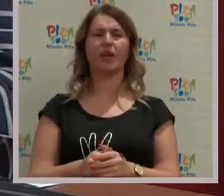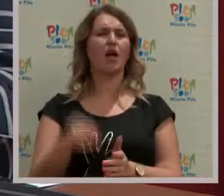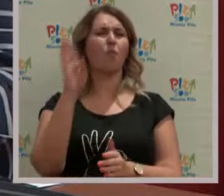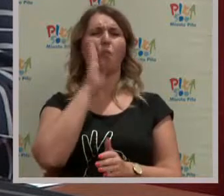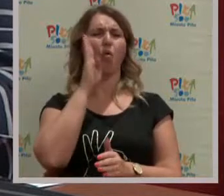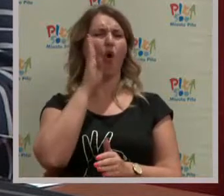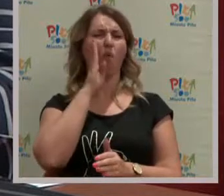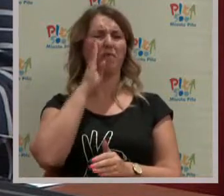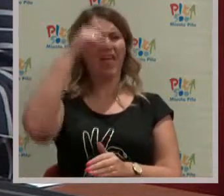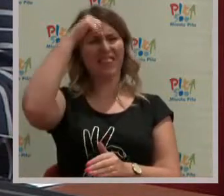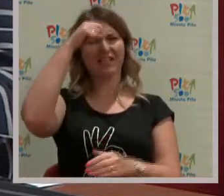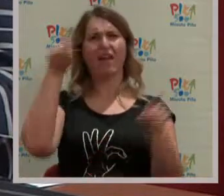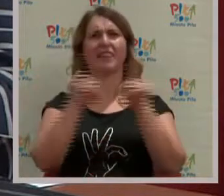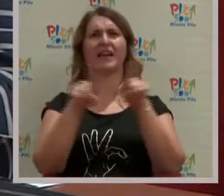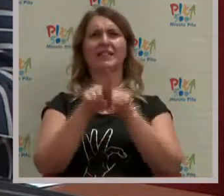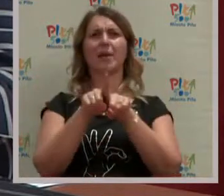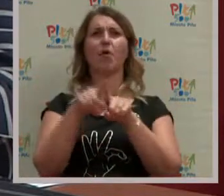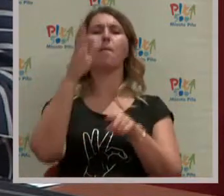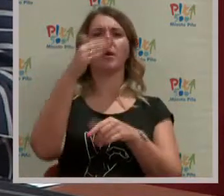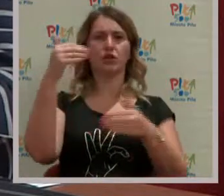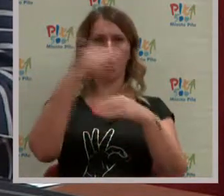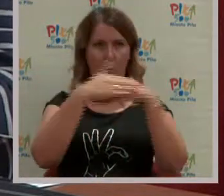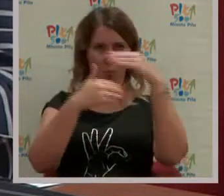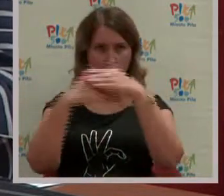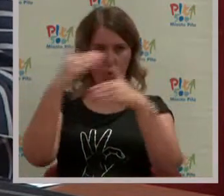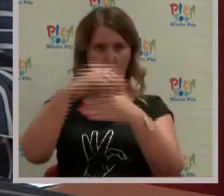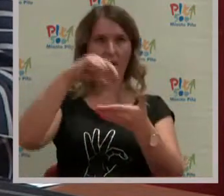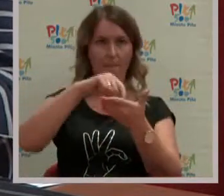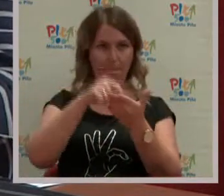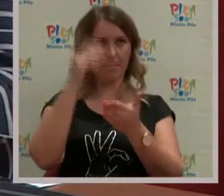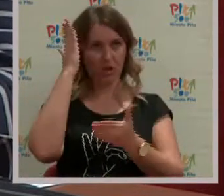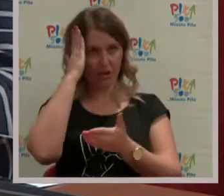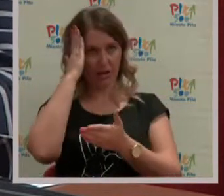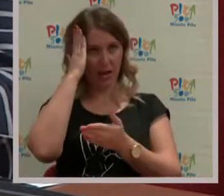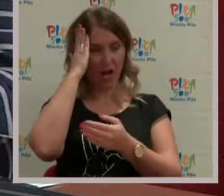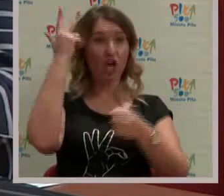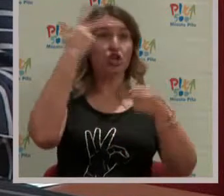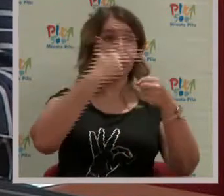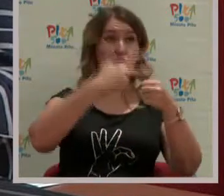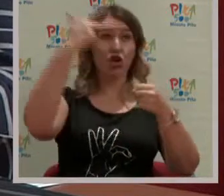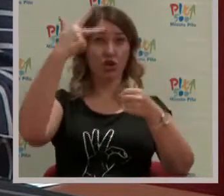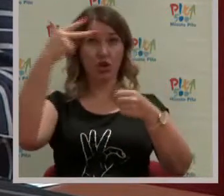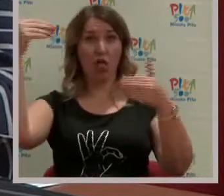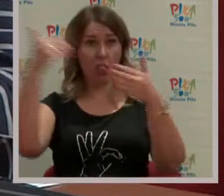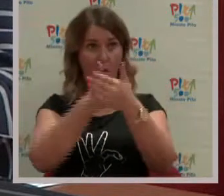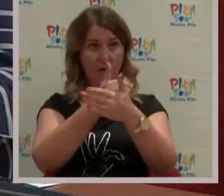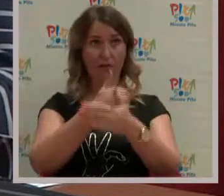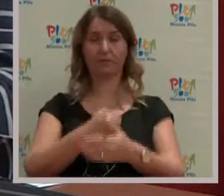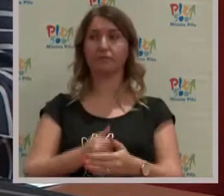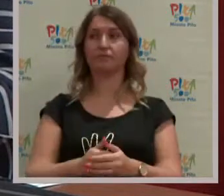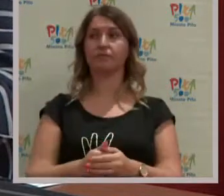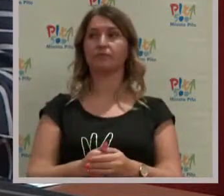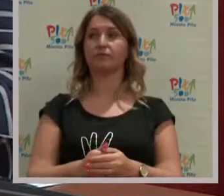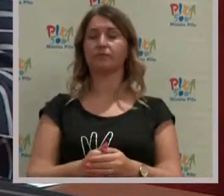samej nazwie ale budować będziemy w ramach drugiego etapu budować będziemy kolejne 33 lokale mieszkalne